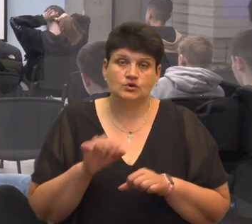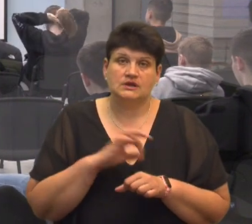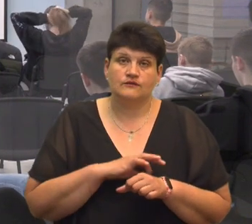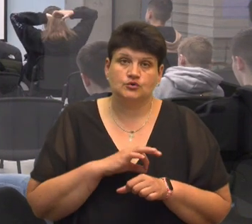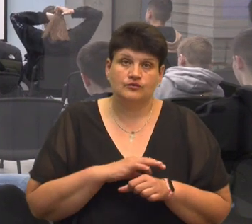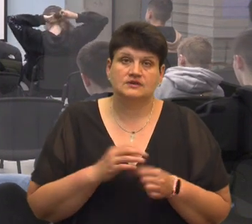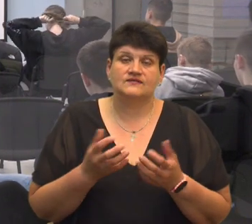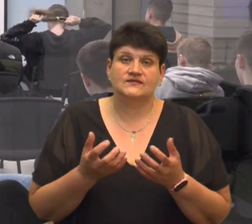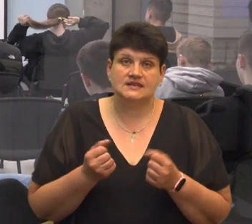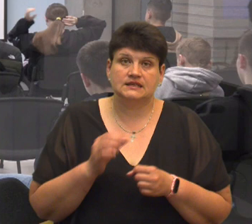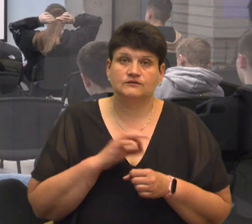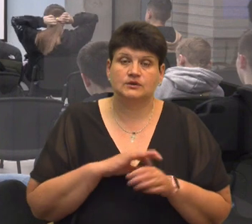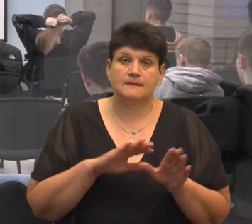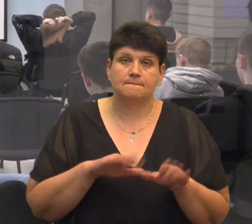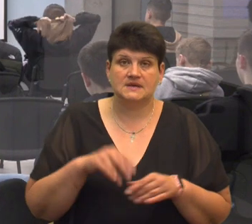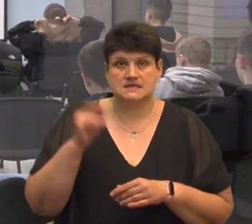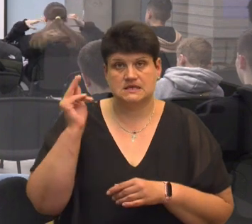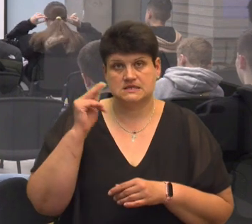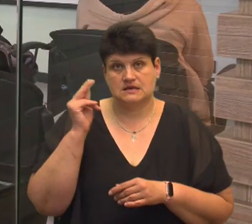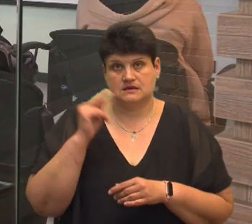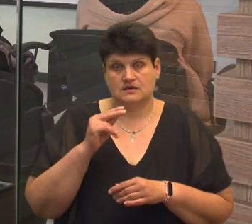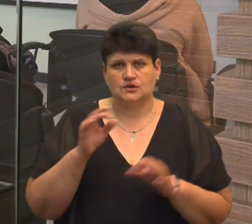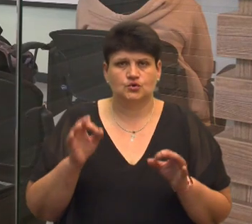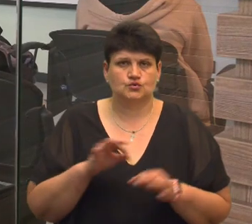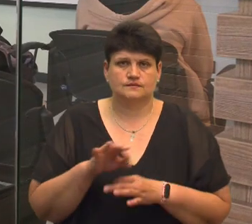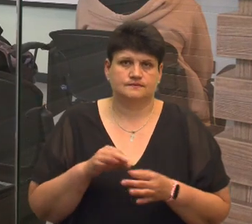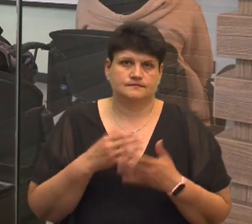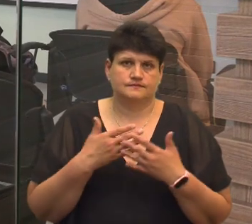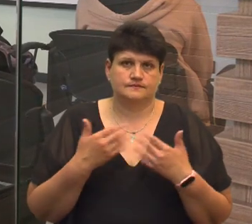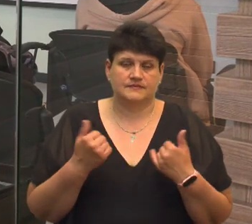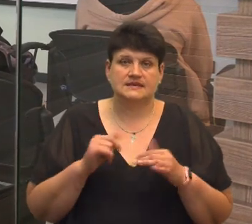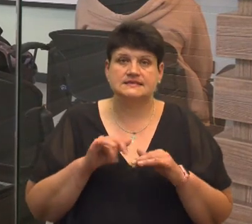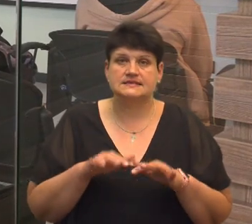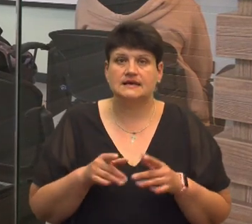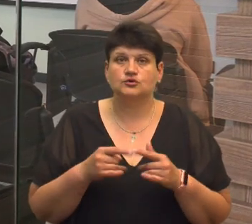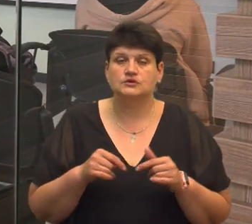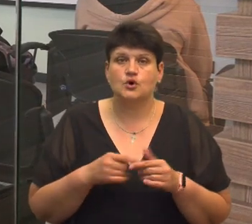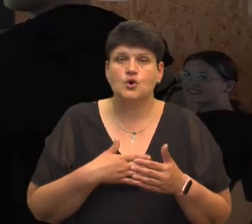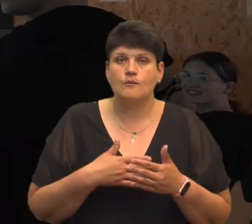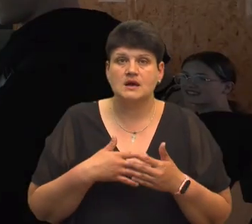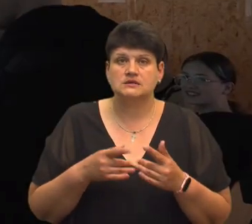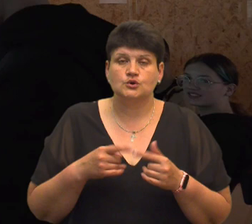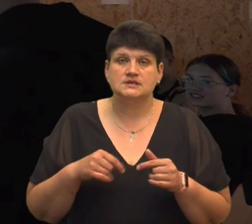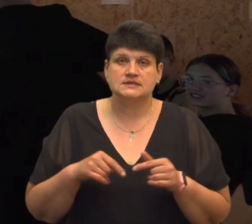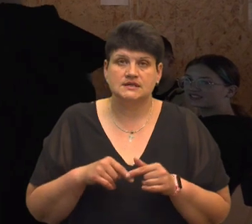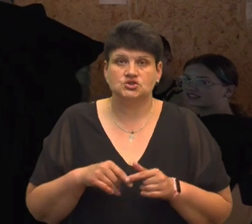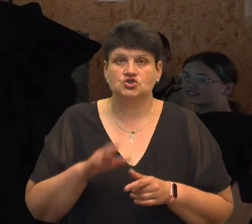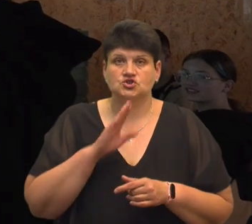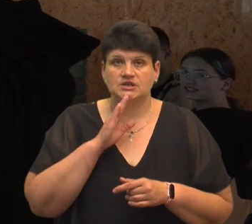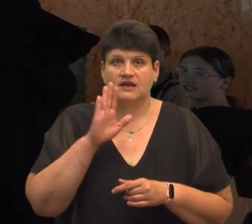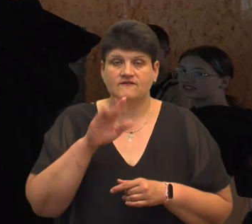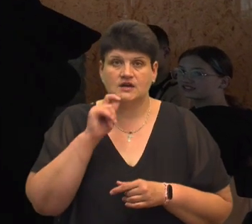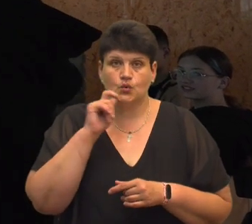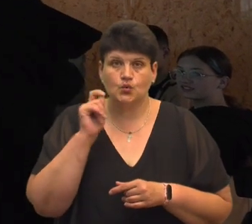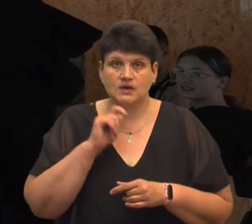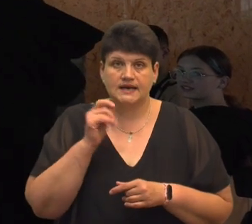взяти і використовувати зразу після заняття. Нічого зайвого. Захід організувала громадська організація «Жінки в Україні».